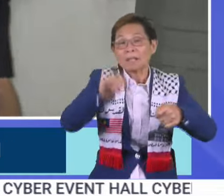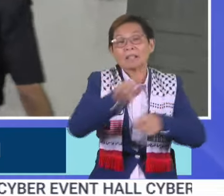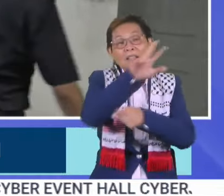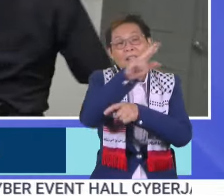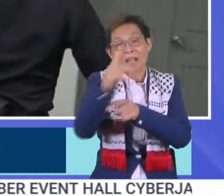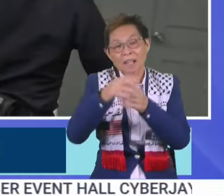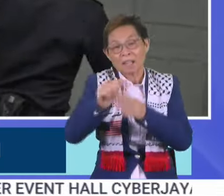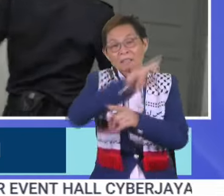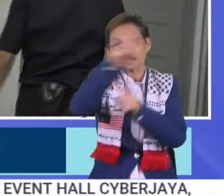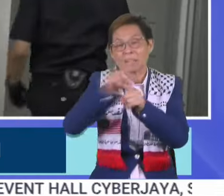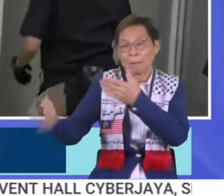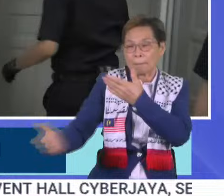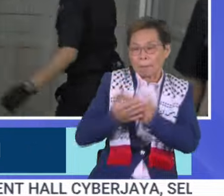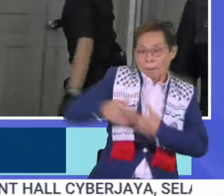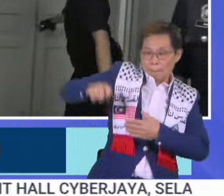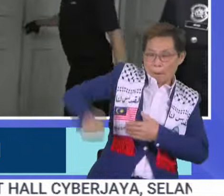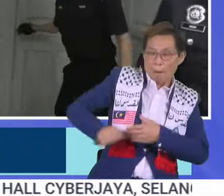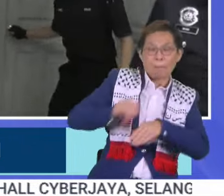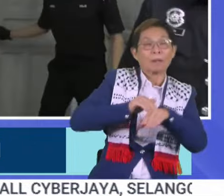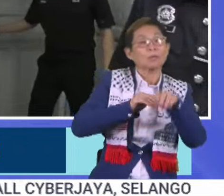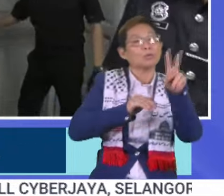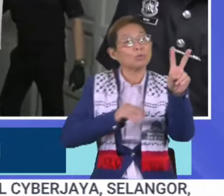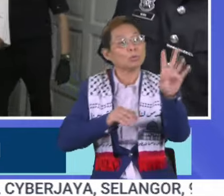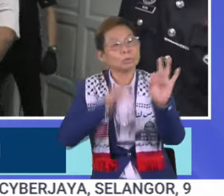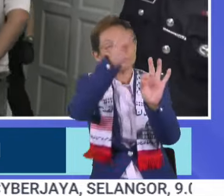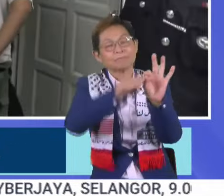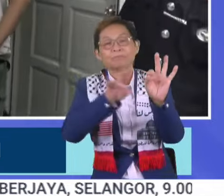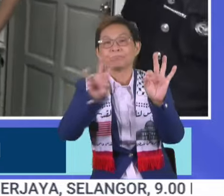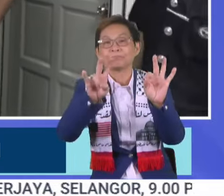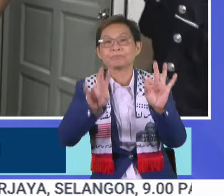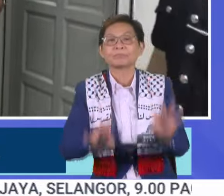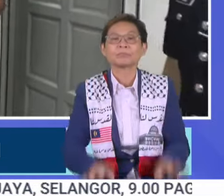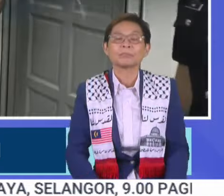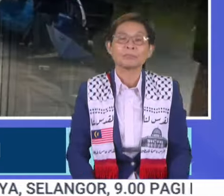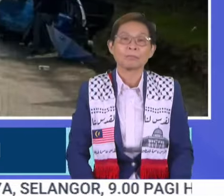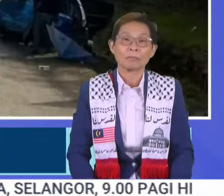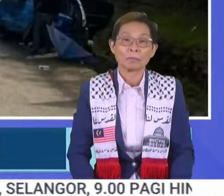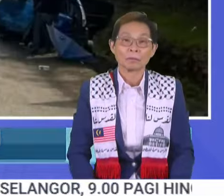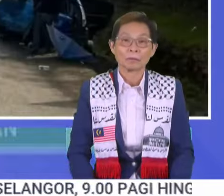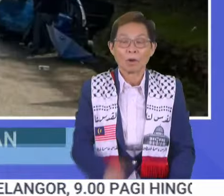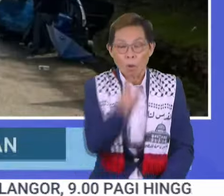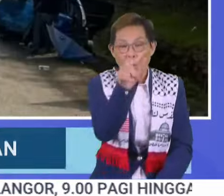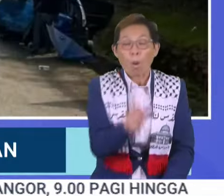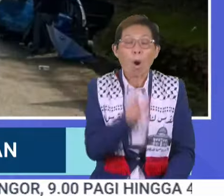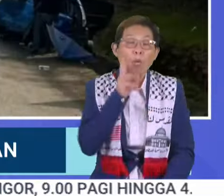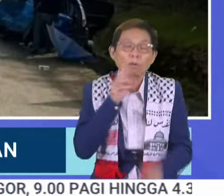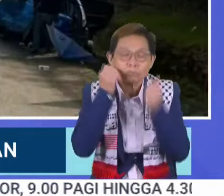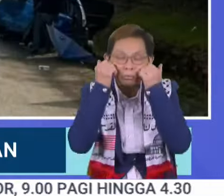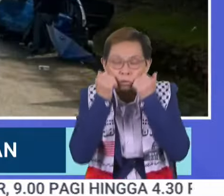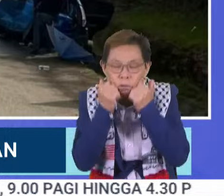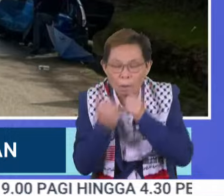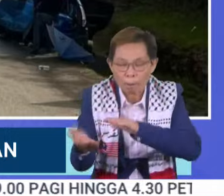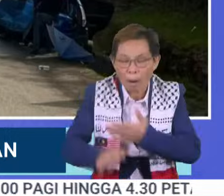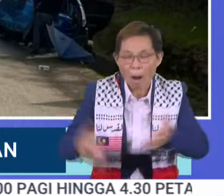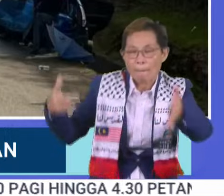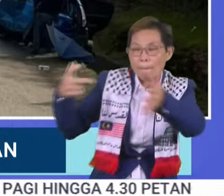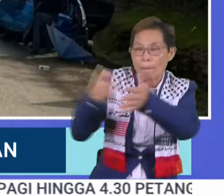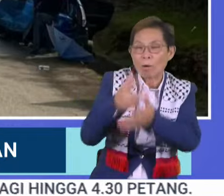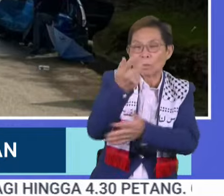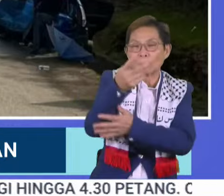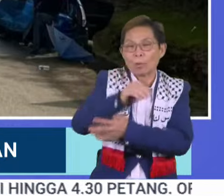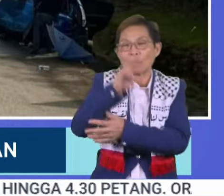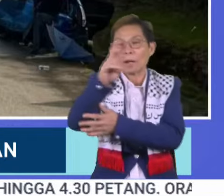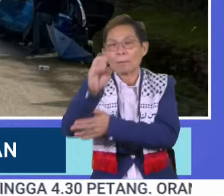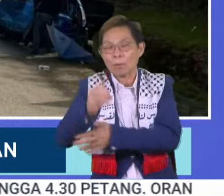menetapkan tarikh sebutan semula kes pada 29 Julai. Seorang wanita warga emas maut dalam kemalangan di